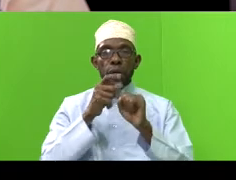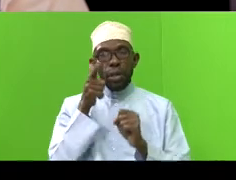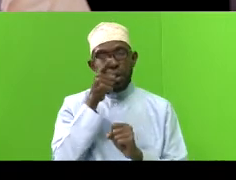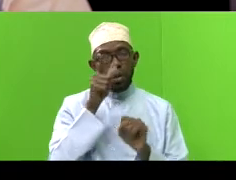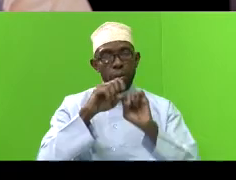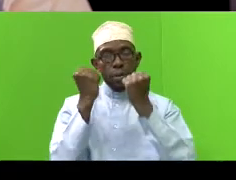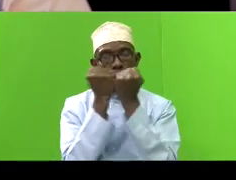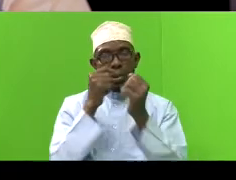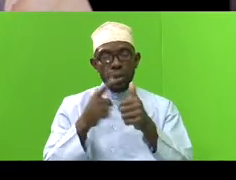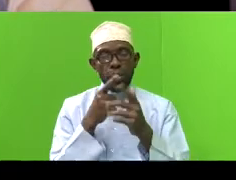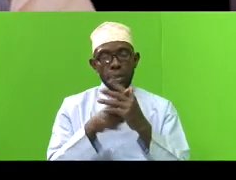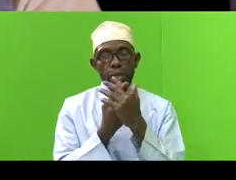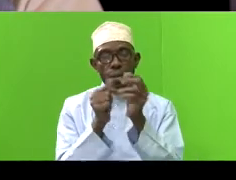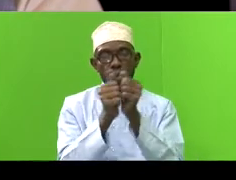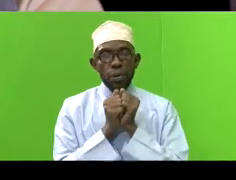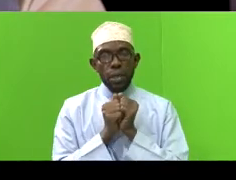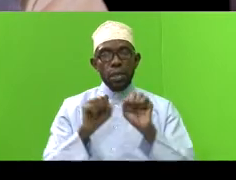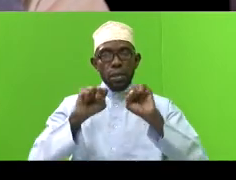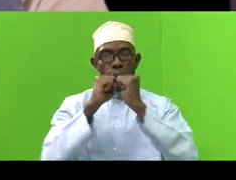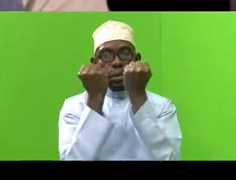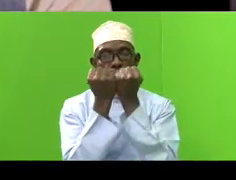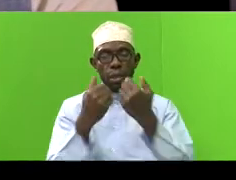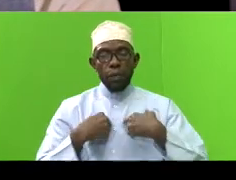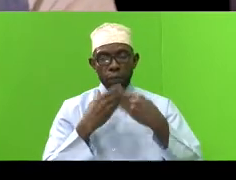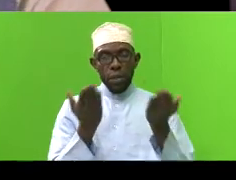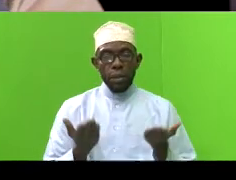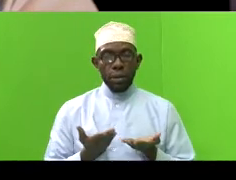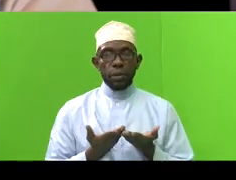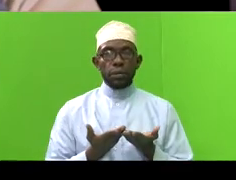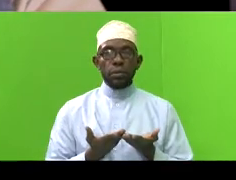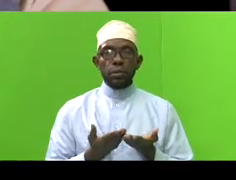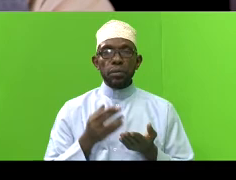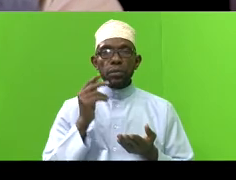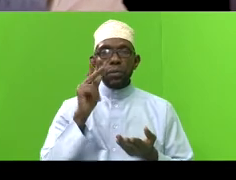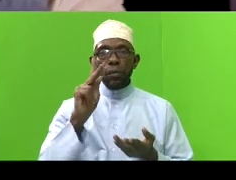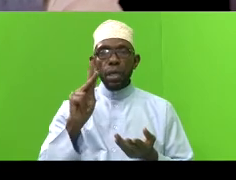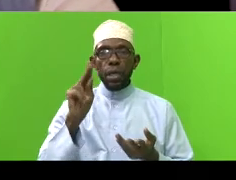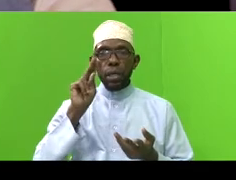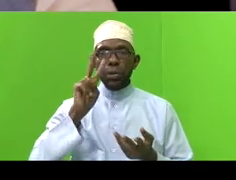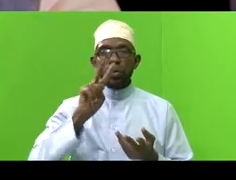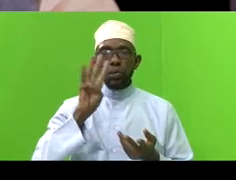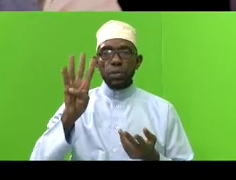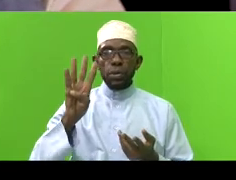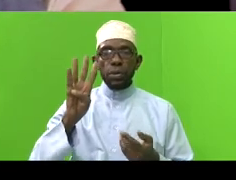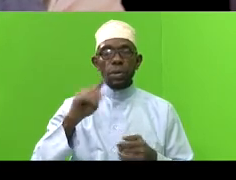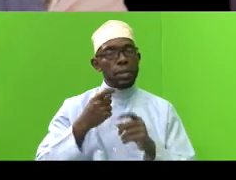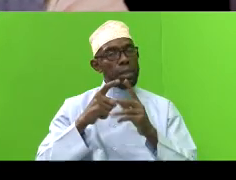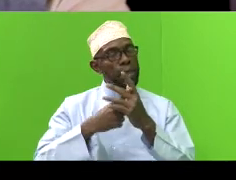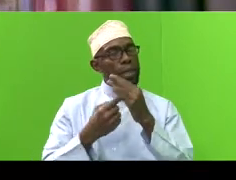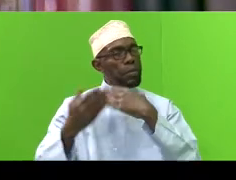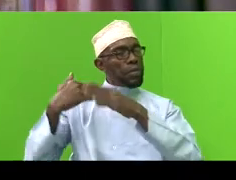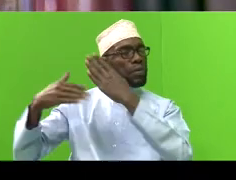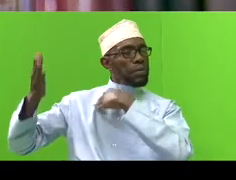na mashirika haya tuko nayo, Nation, K24, sijui nani. Yameanza kitambo,